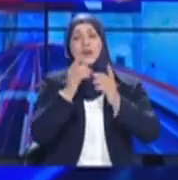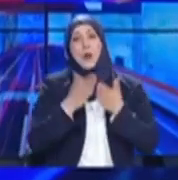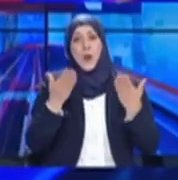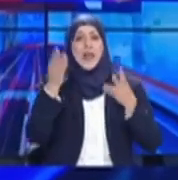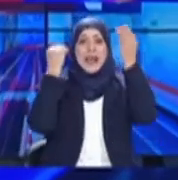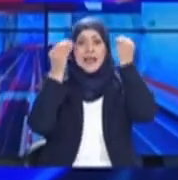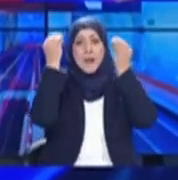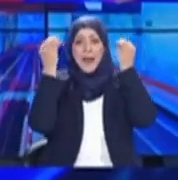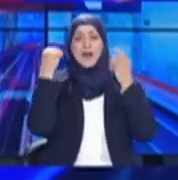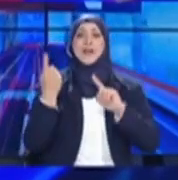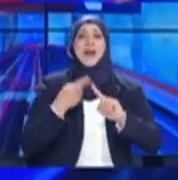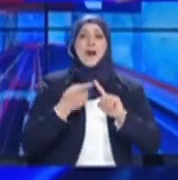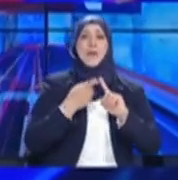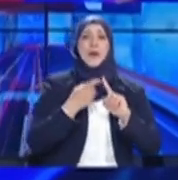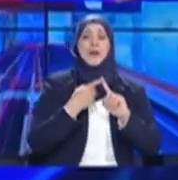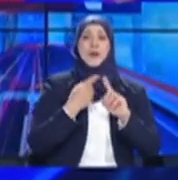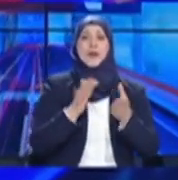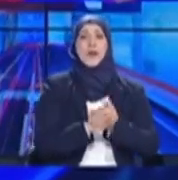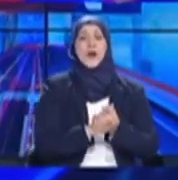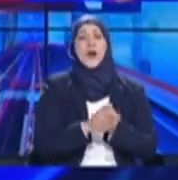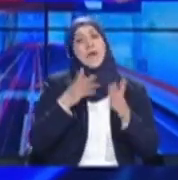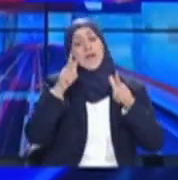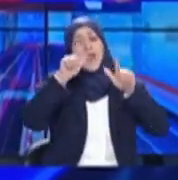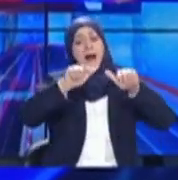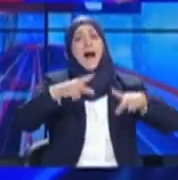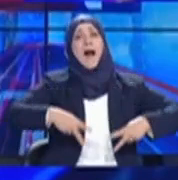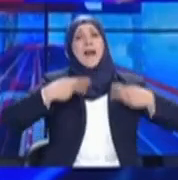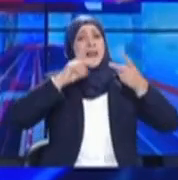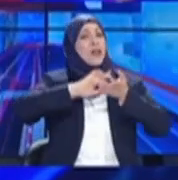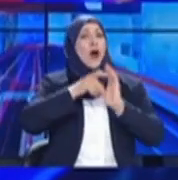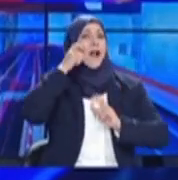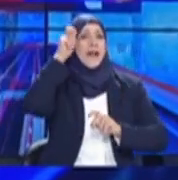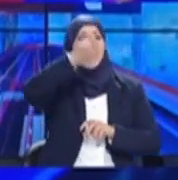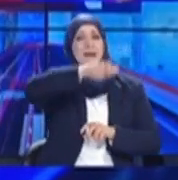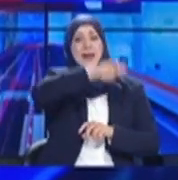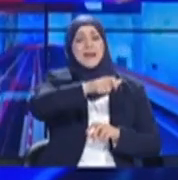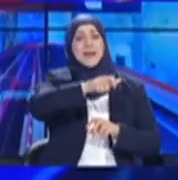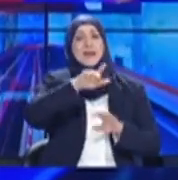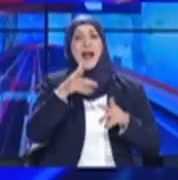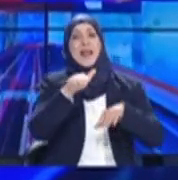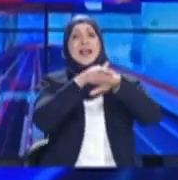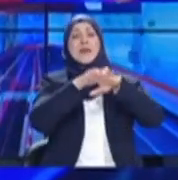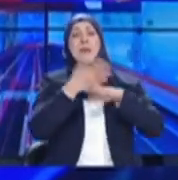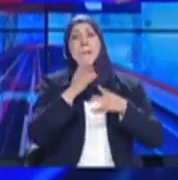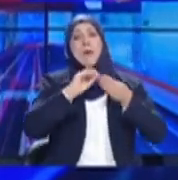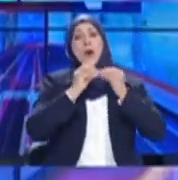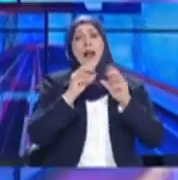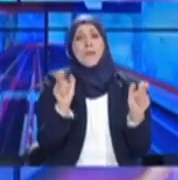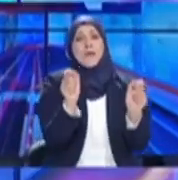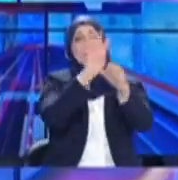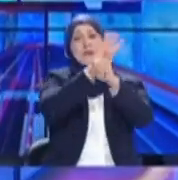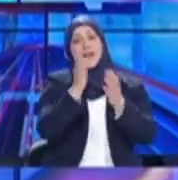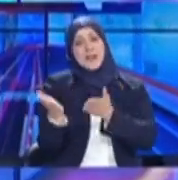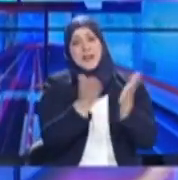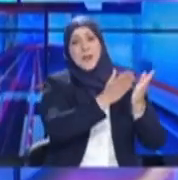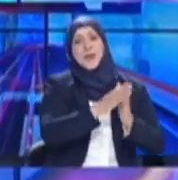اعتبرها اه مهمه في ال في وجود اي انسان يعني امام هذه الصدمات المساله وجود